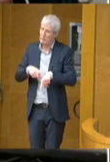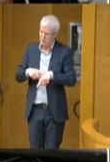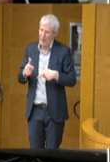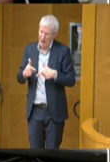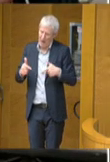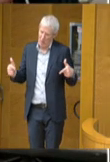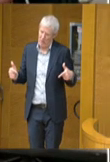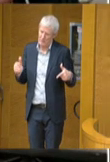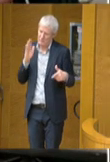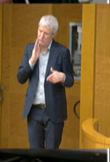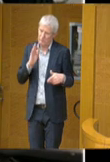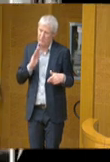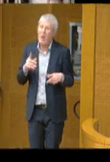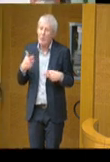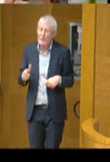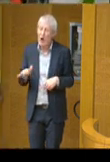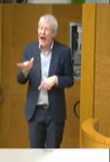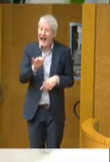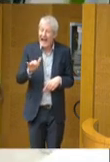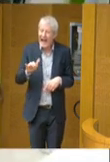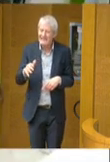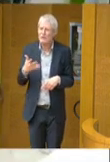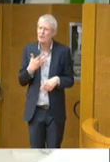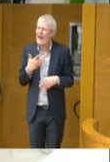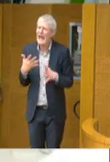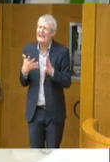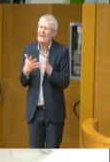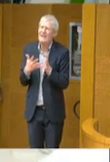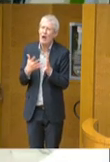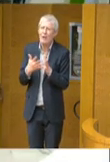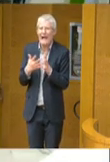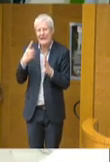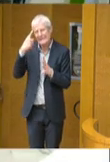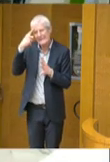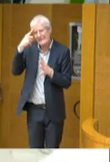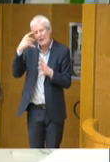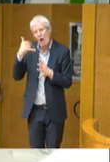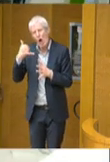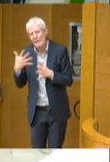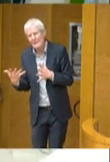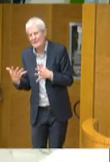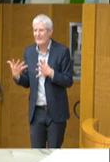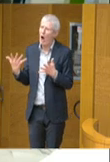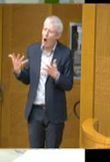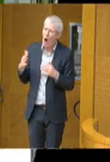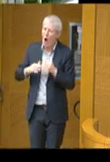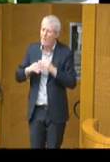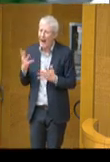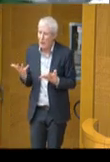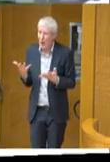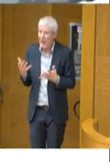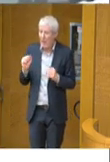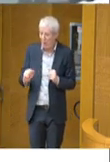tale che anche ragazzi con una difficoltà cognitiva e fino manuale